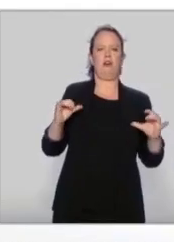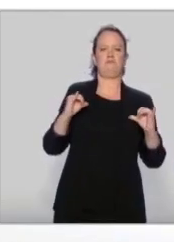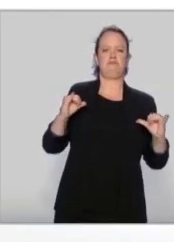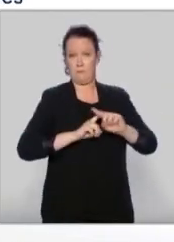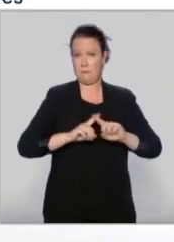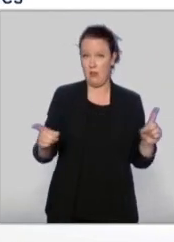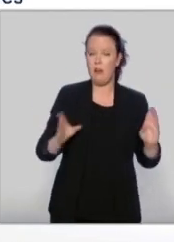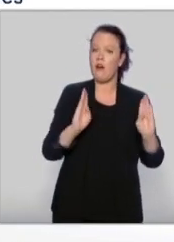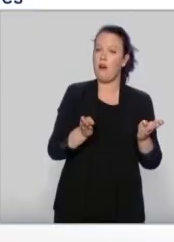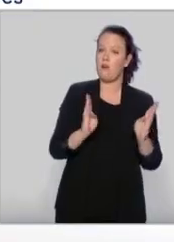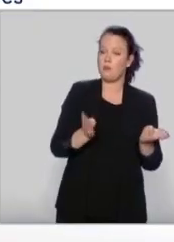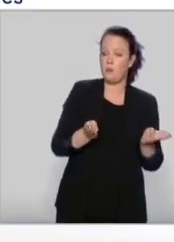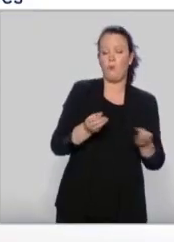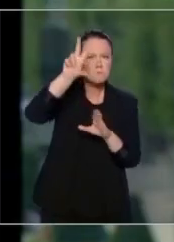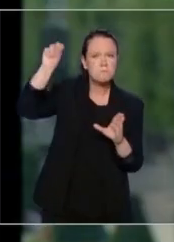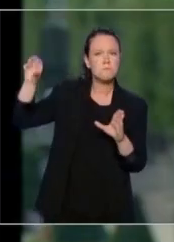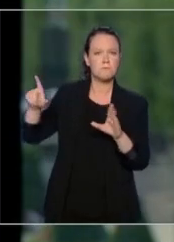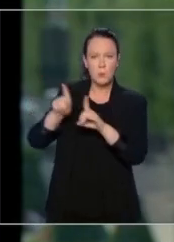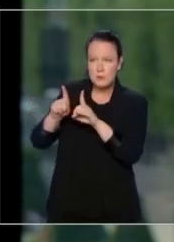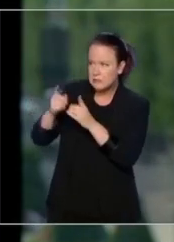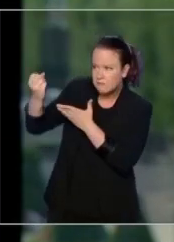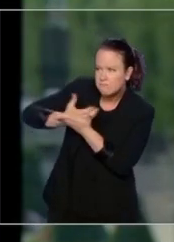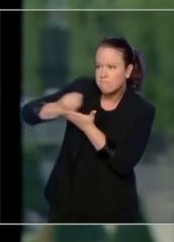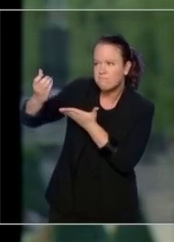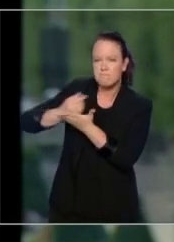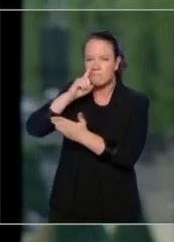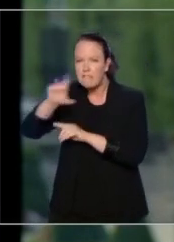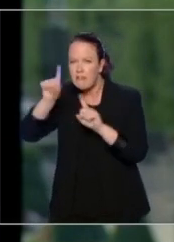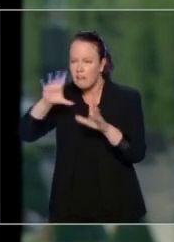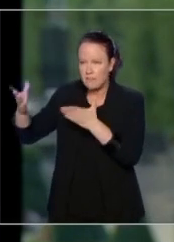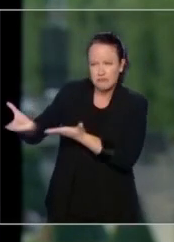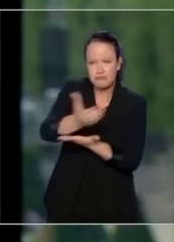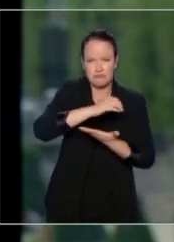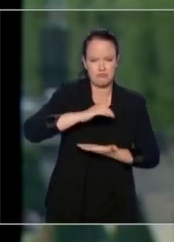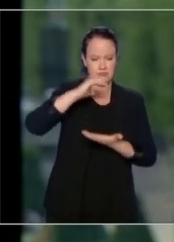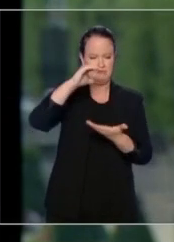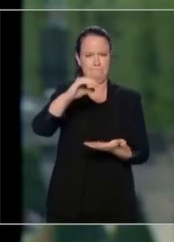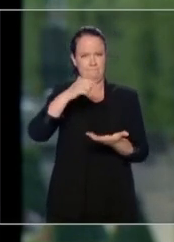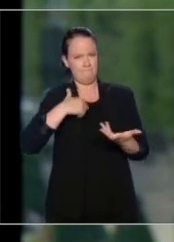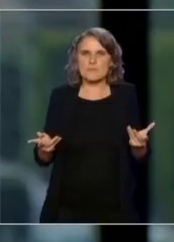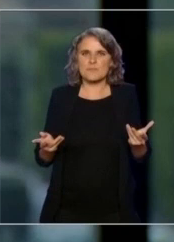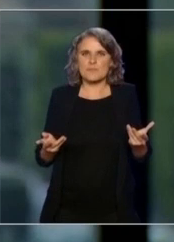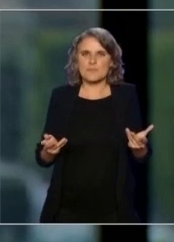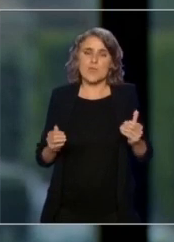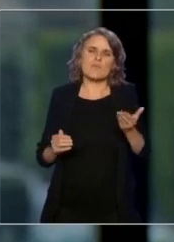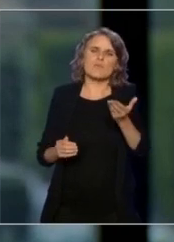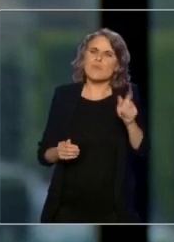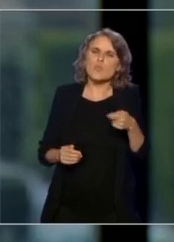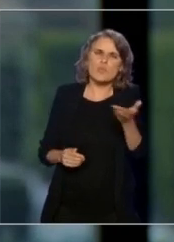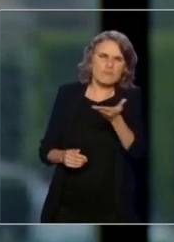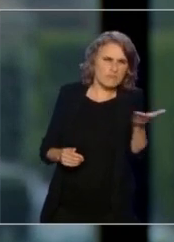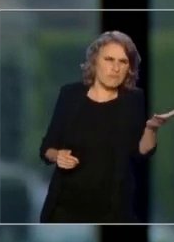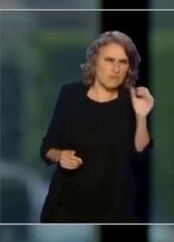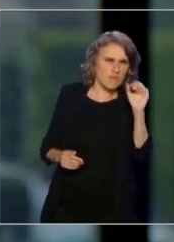suis fortement en situation de handicap. Où en sommes-nous de notre combat contre le Covid-19?